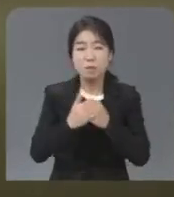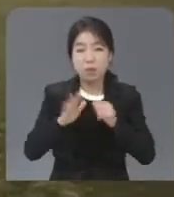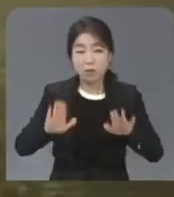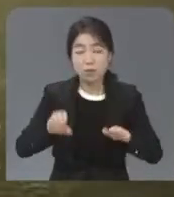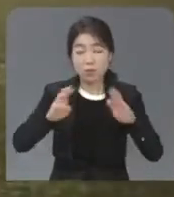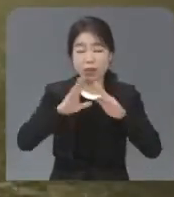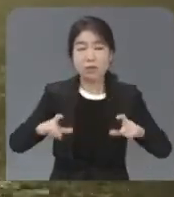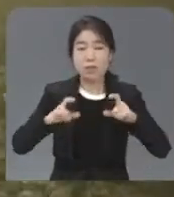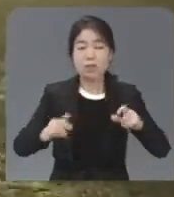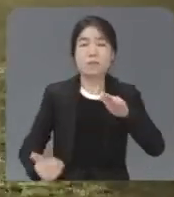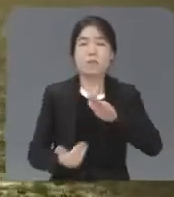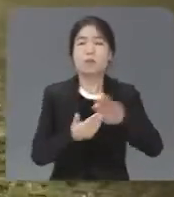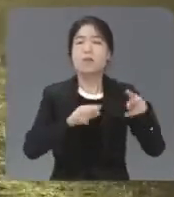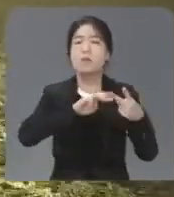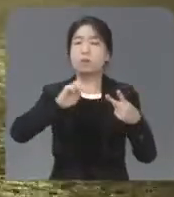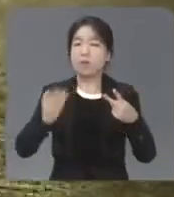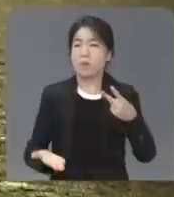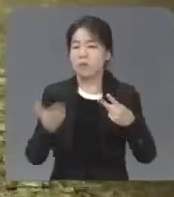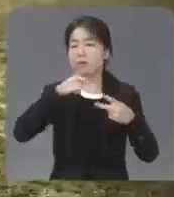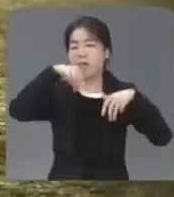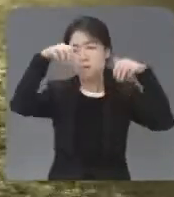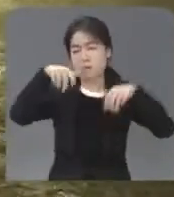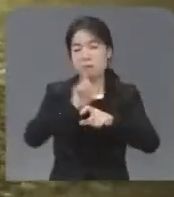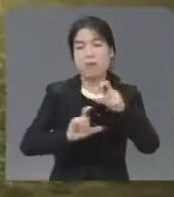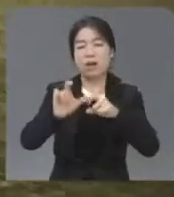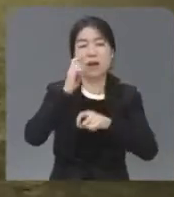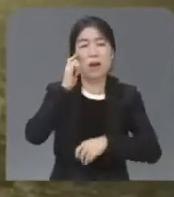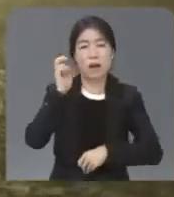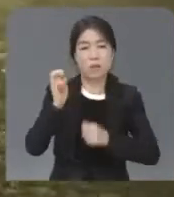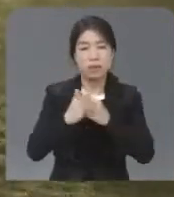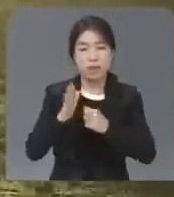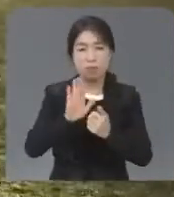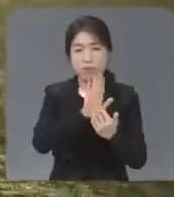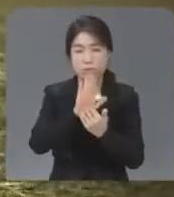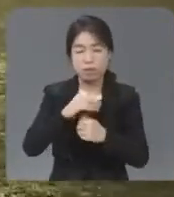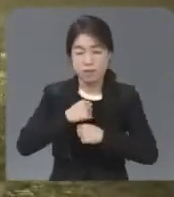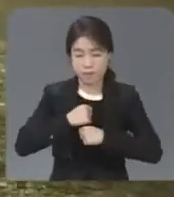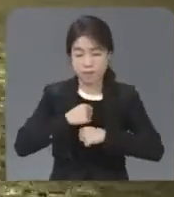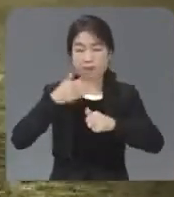내리겠다며 피해를 보지 않도록 대비를 당부했습니다. KBS 뉴스 김호우입니다.